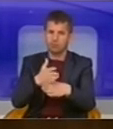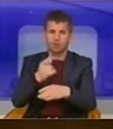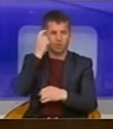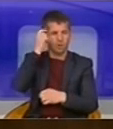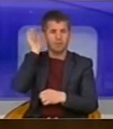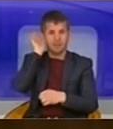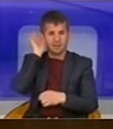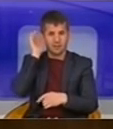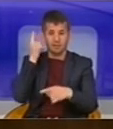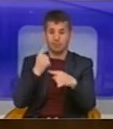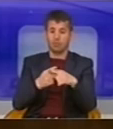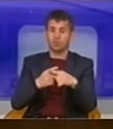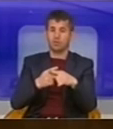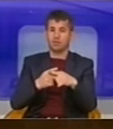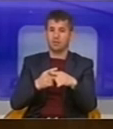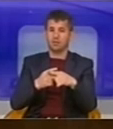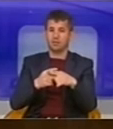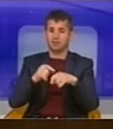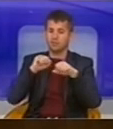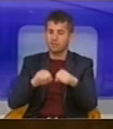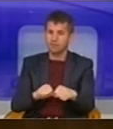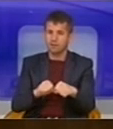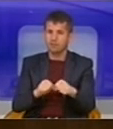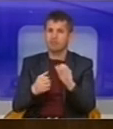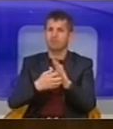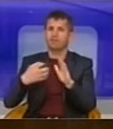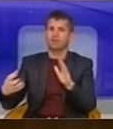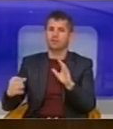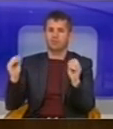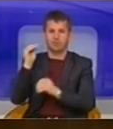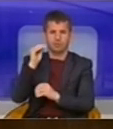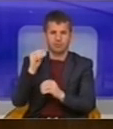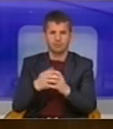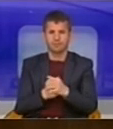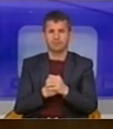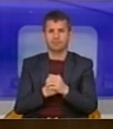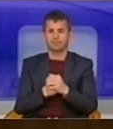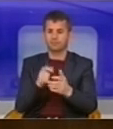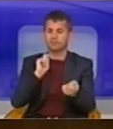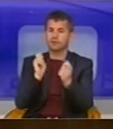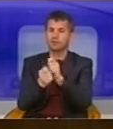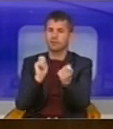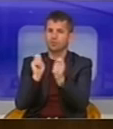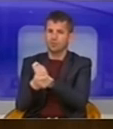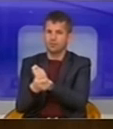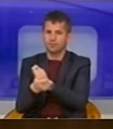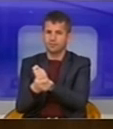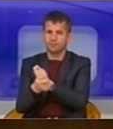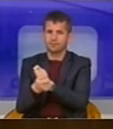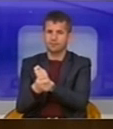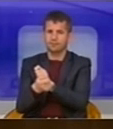kryeministrin, edhe kabinetin qeveritar që të vazhdohet akoma me tutje me ndryshimin që po ndodh në